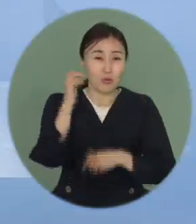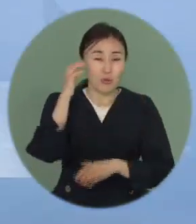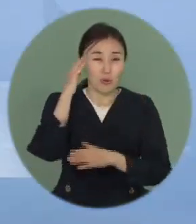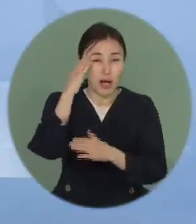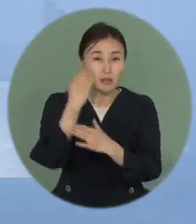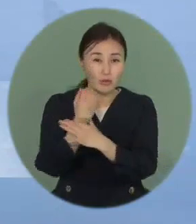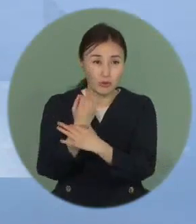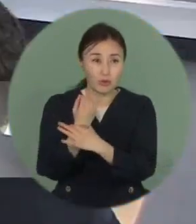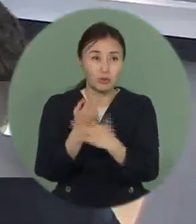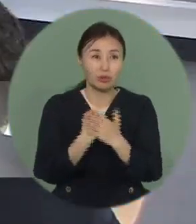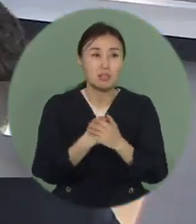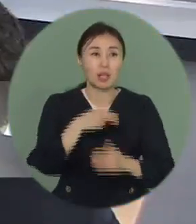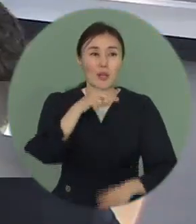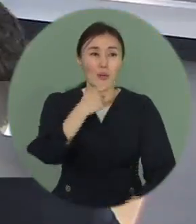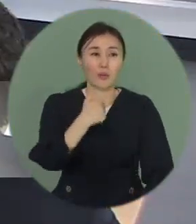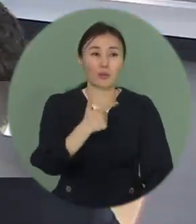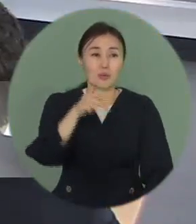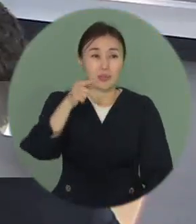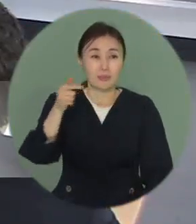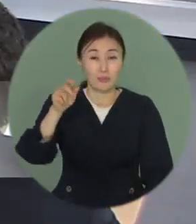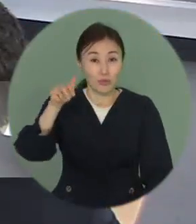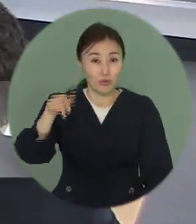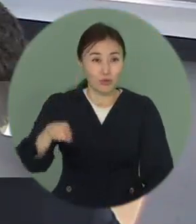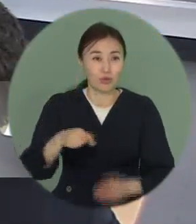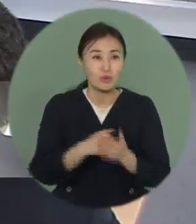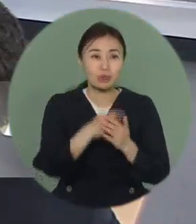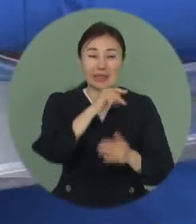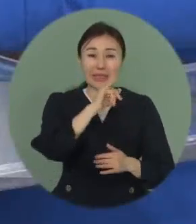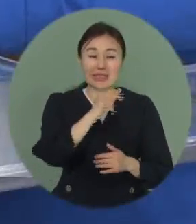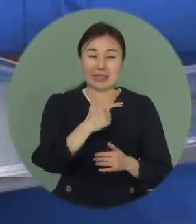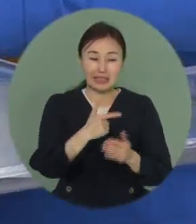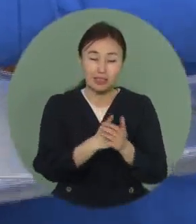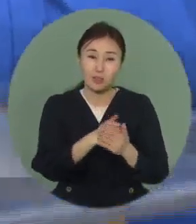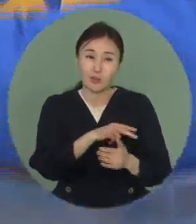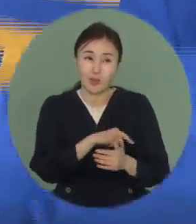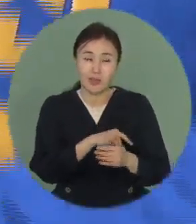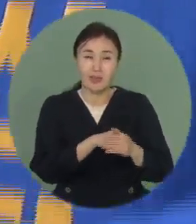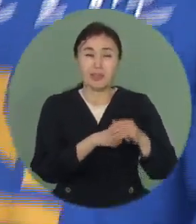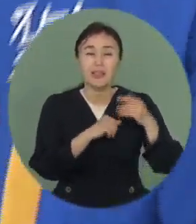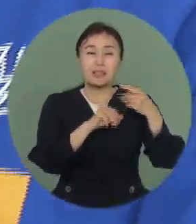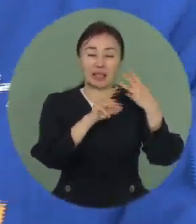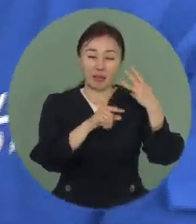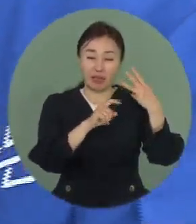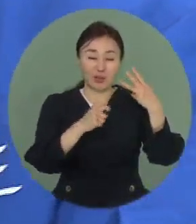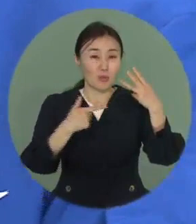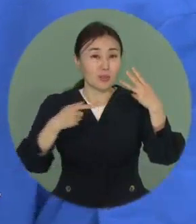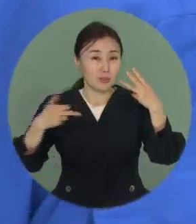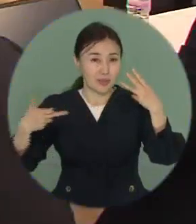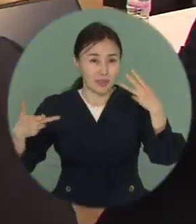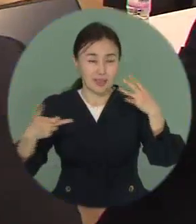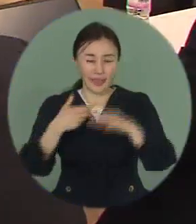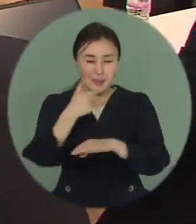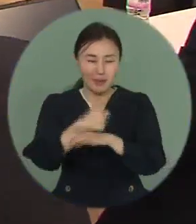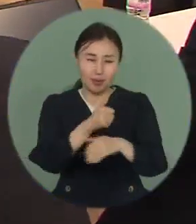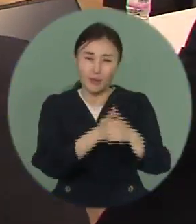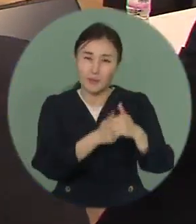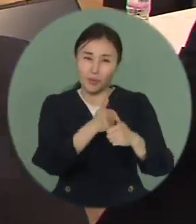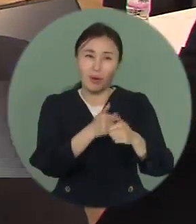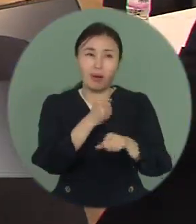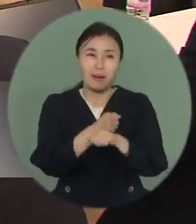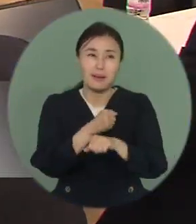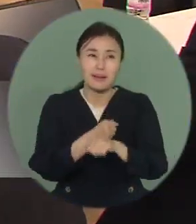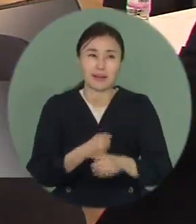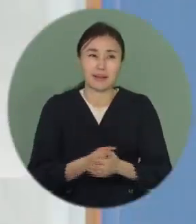쳐졌던는 전원과 신 현원이 오늘 16일과 17일 결선 투표를 합니다 단수